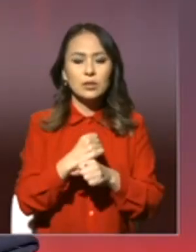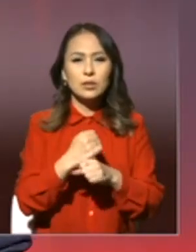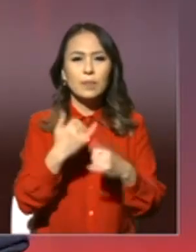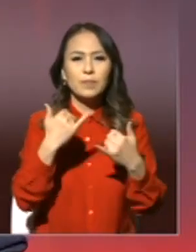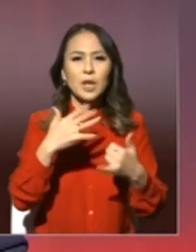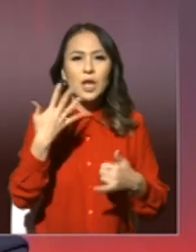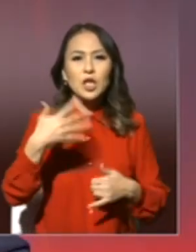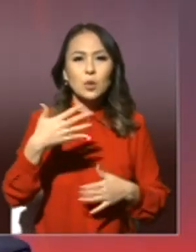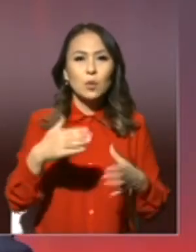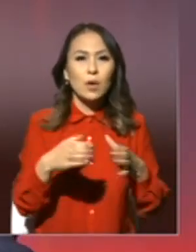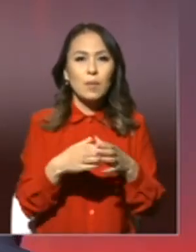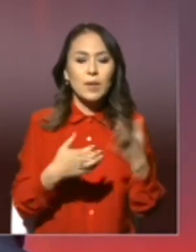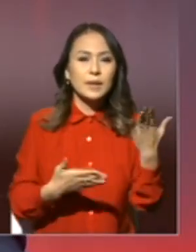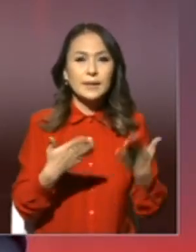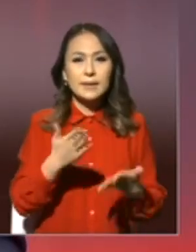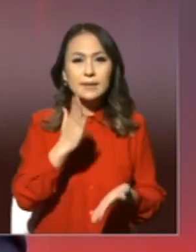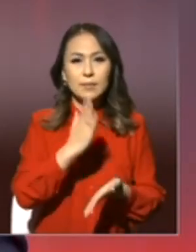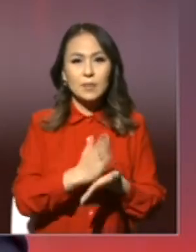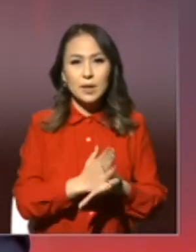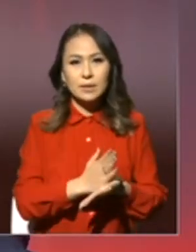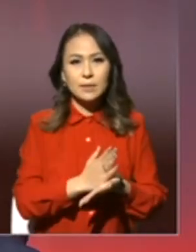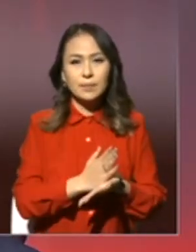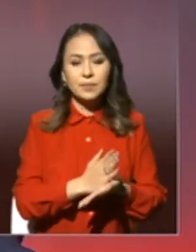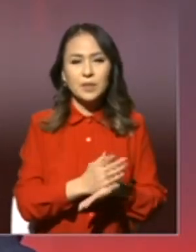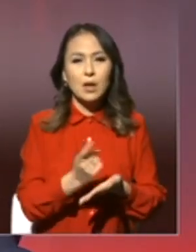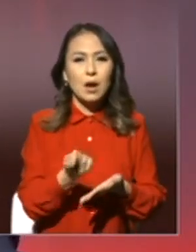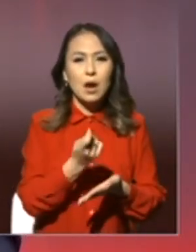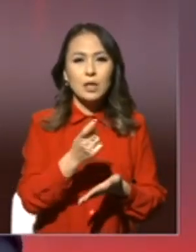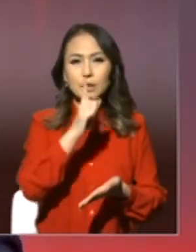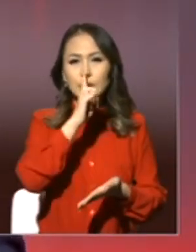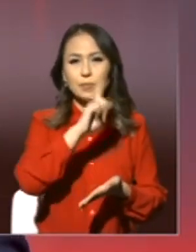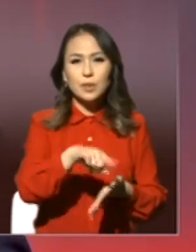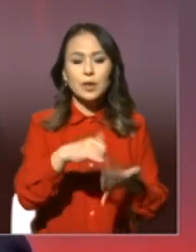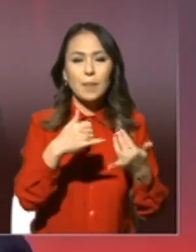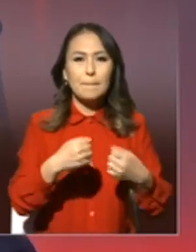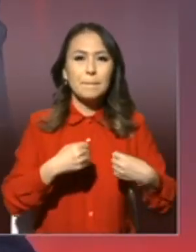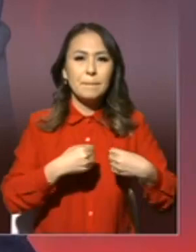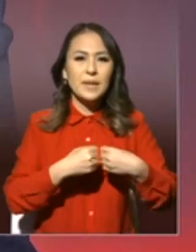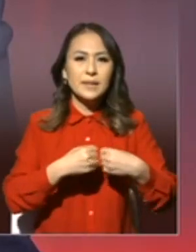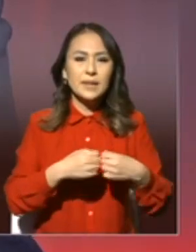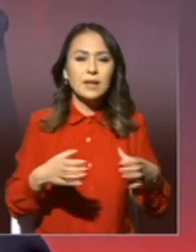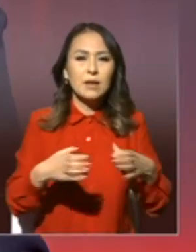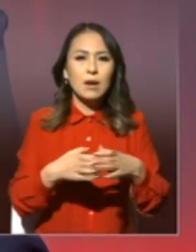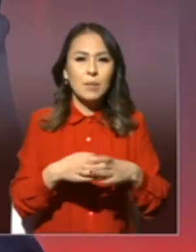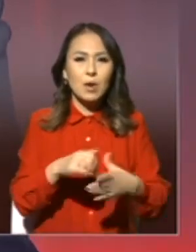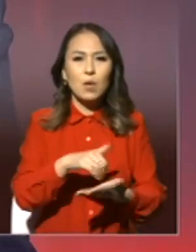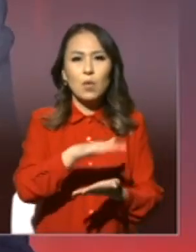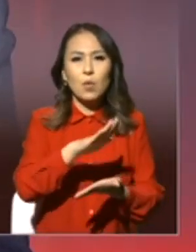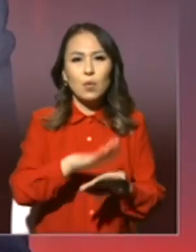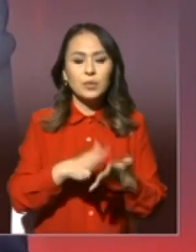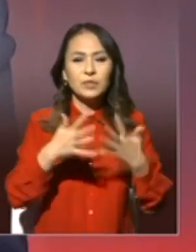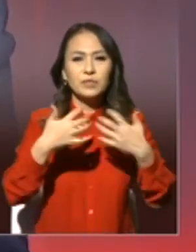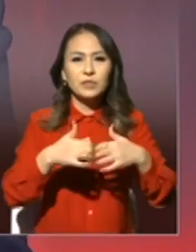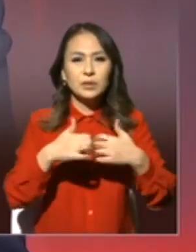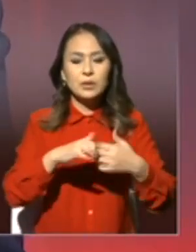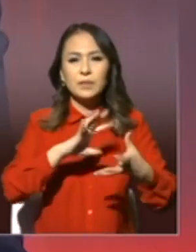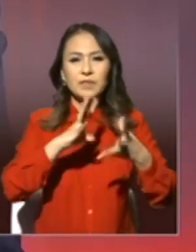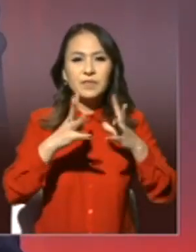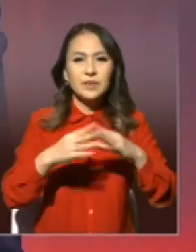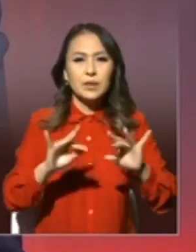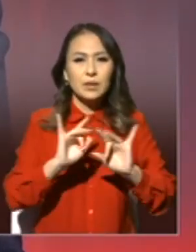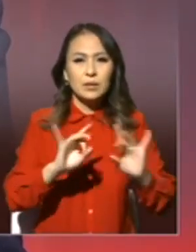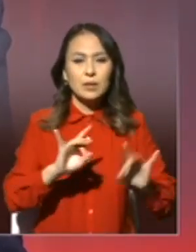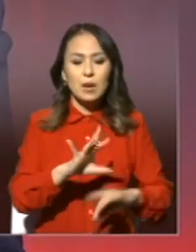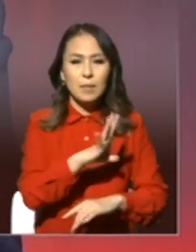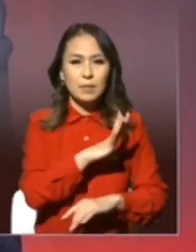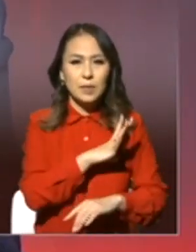50 компания болса да ол аздық етпейді. Яғни бәсекелес компаниялар көтерме сауда, бұл жерде бәрі әңгіме көтерме саудада